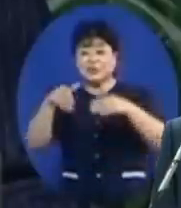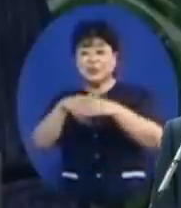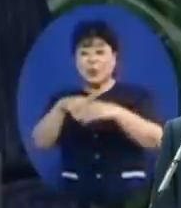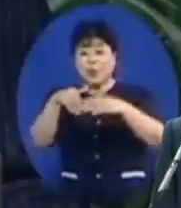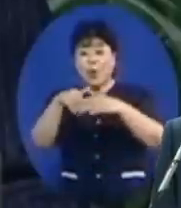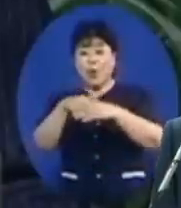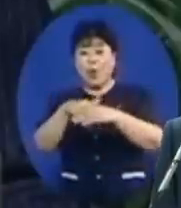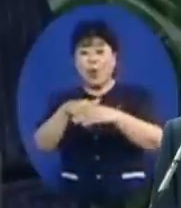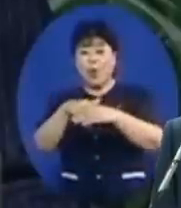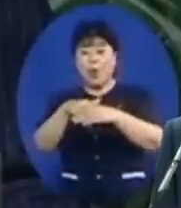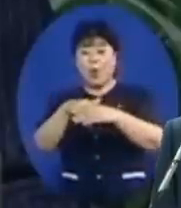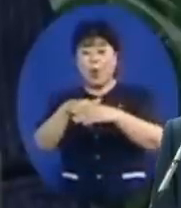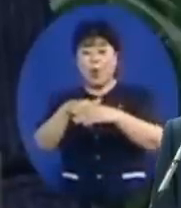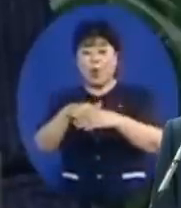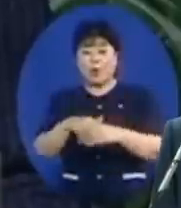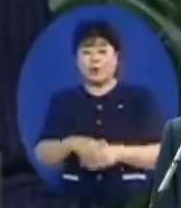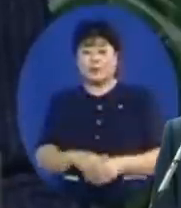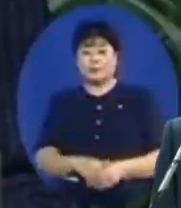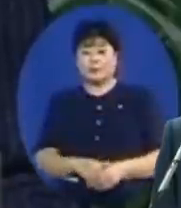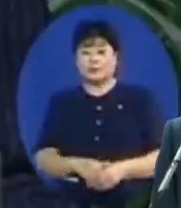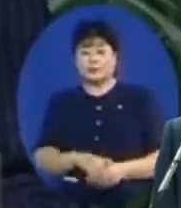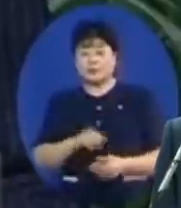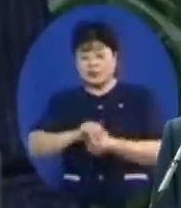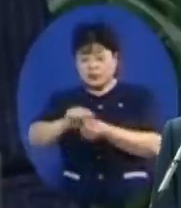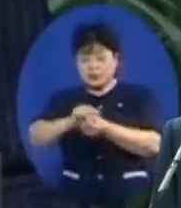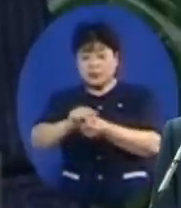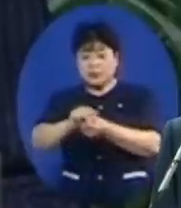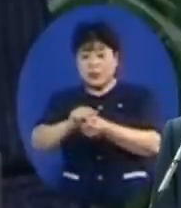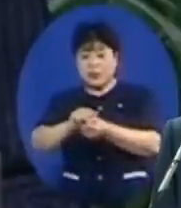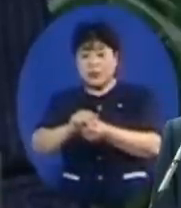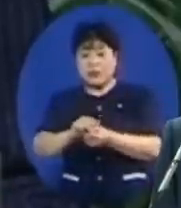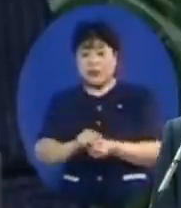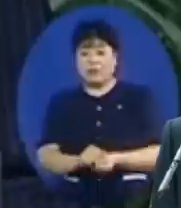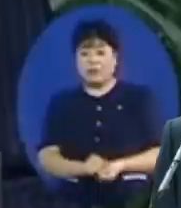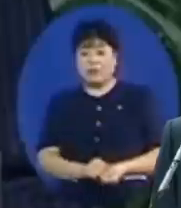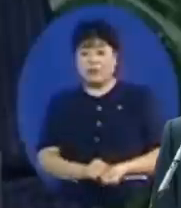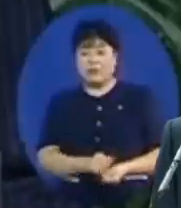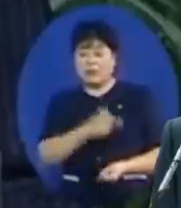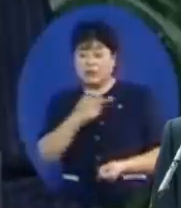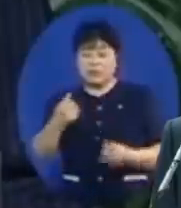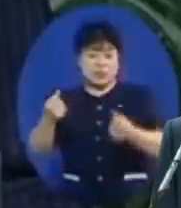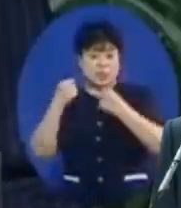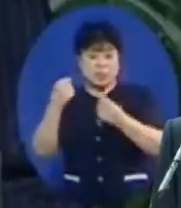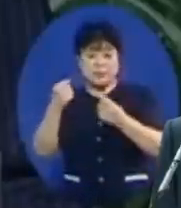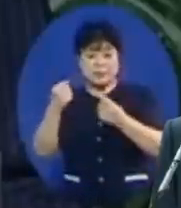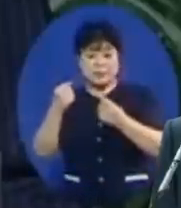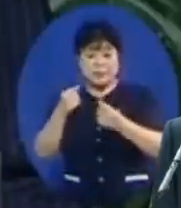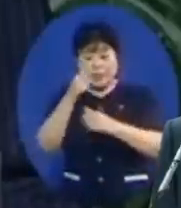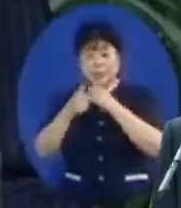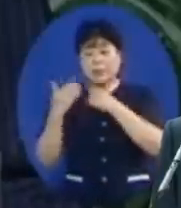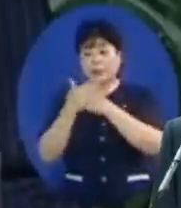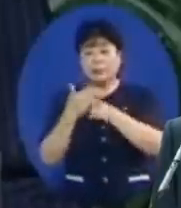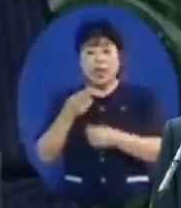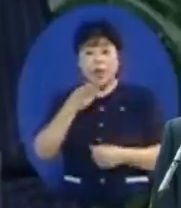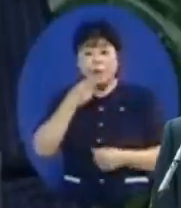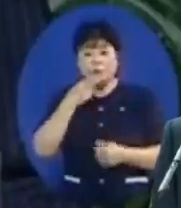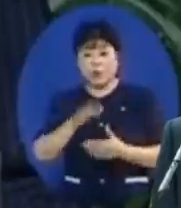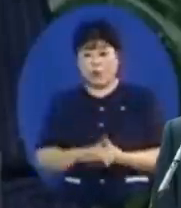종교에는 이와 같이 우리를 씻어줄 수 있는 큰 힘을 가진 하나님의 은혜가